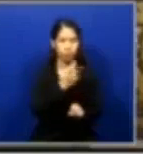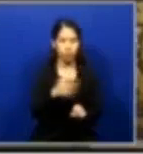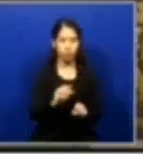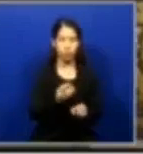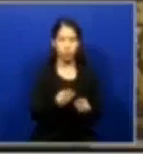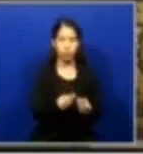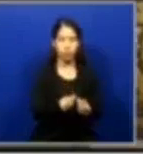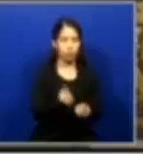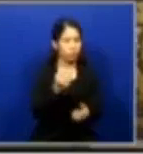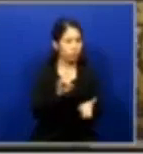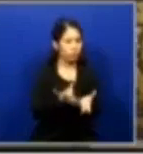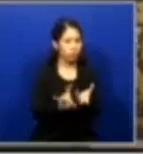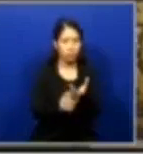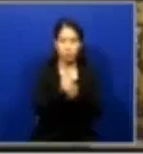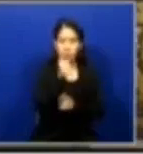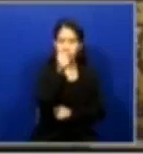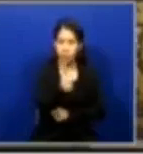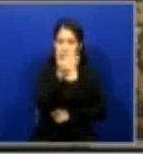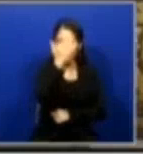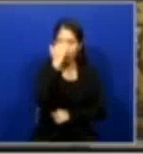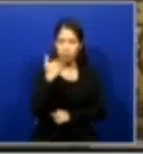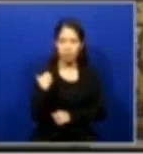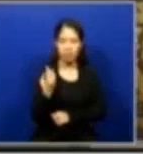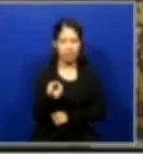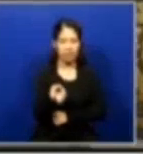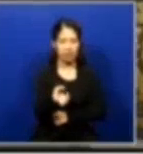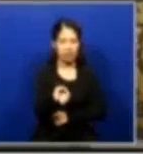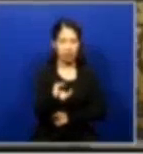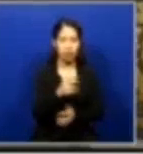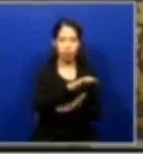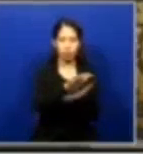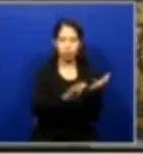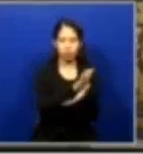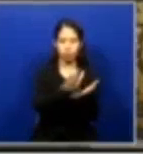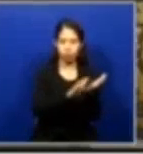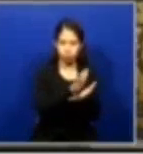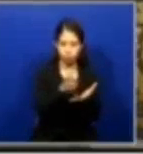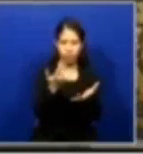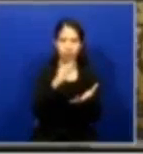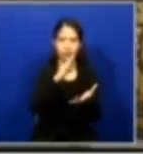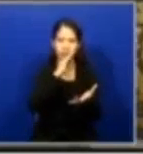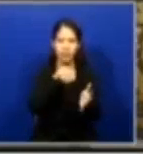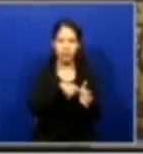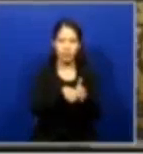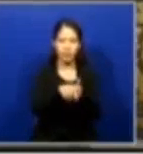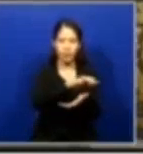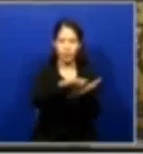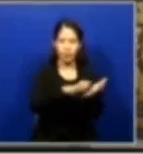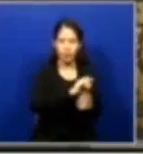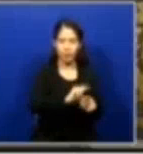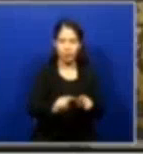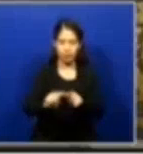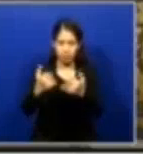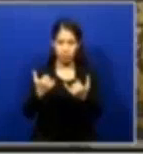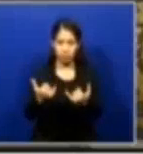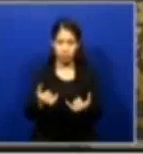าพเยี่ยมมากเพราะว่าทำจากฟางข้าวทำจากปุ๋ยคอกแล้วก็ยิ่งจะใส่จุลินทรีย์เข้าไประบบที่ทำอยู่เนี่ย